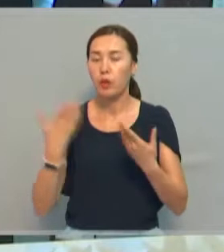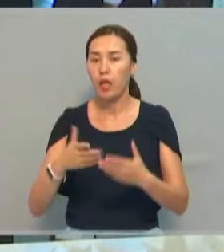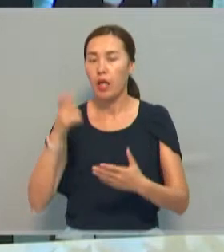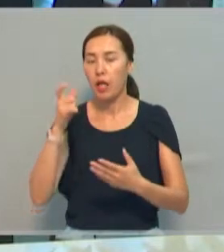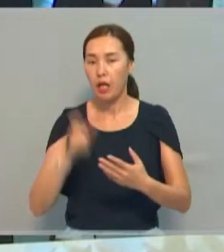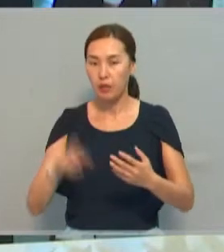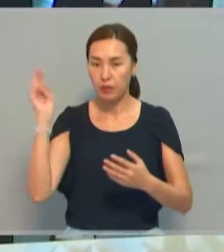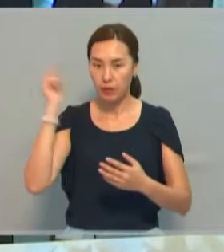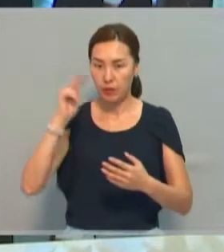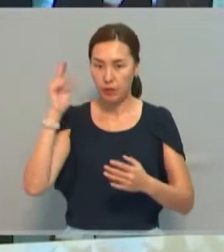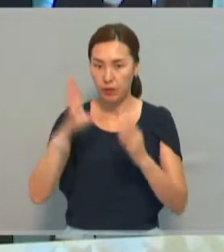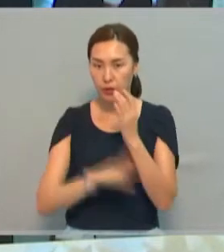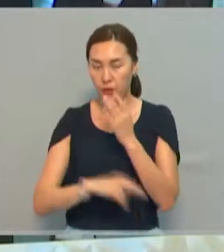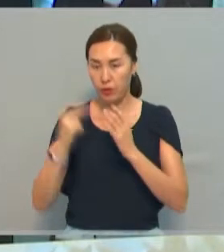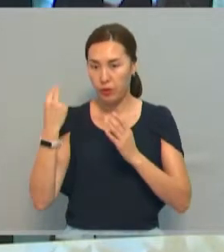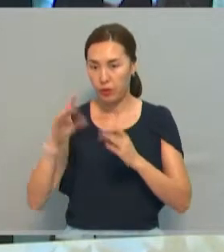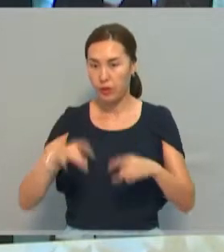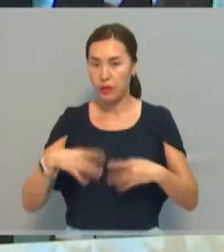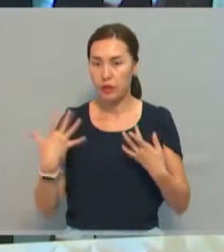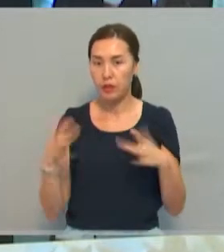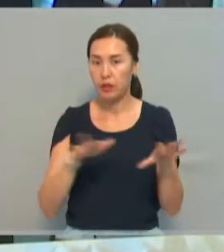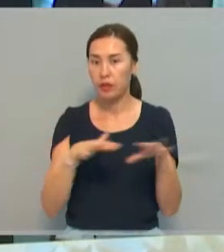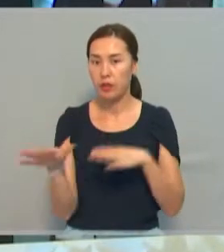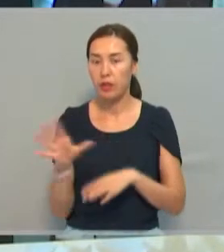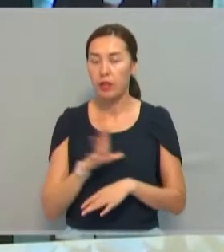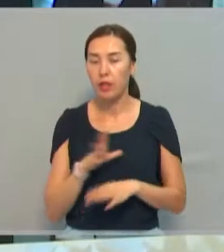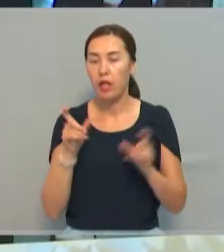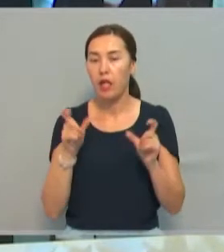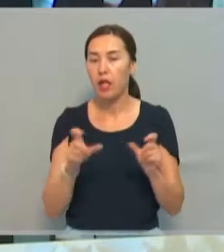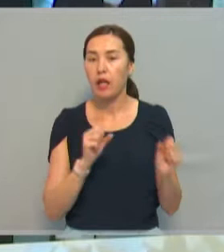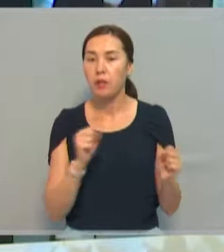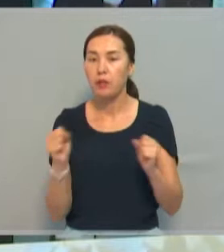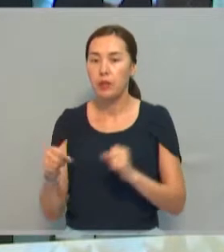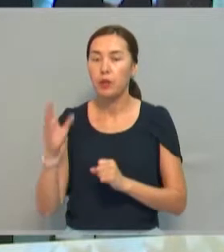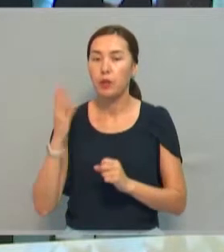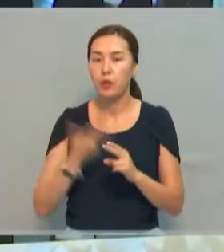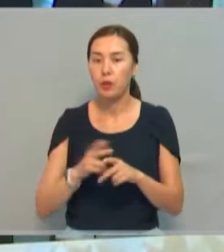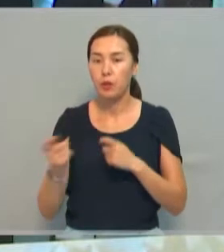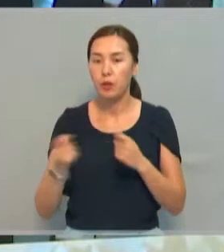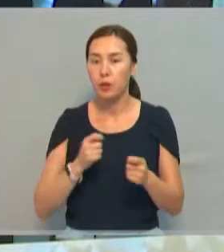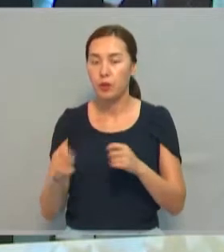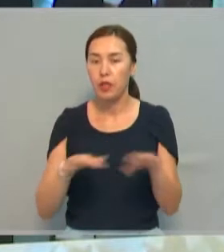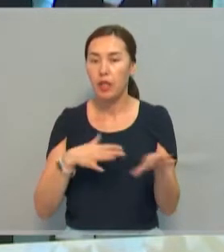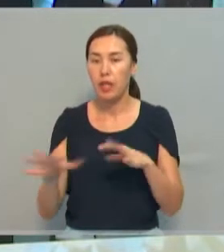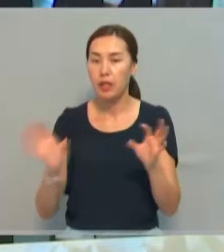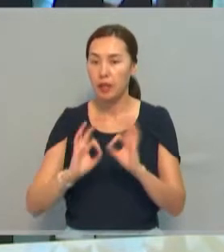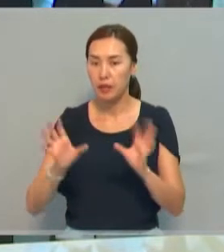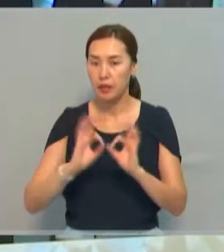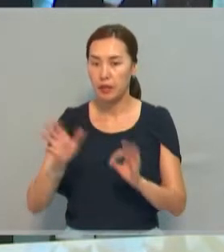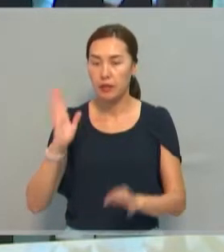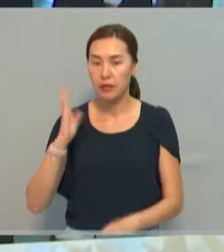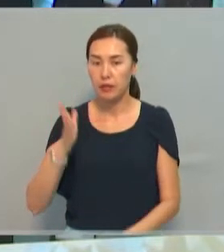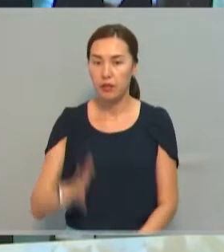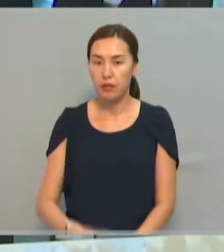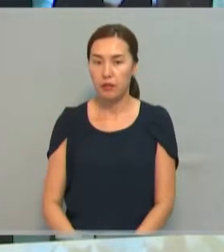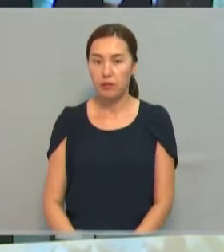ұшырған білім ордасында соңғы қоңырау салтанаты ерекше өтті. Карантин талаптарын сақтай отырып ұйымдастырылған жиыннан әріптесім толықтырады.